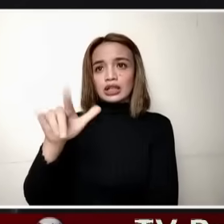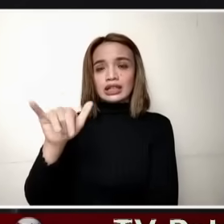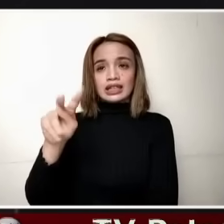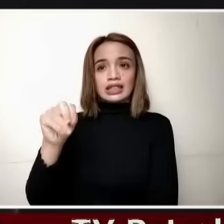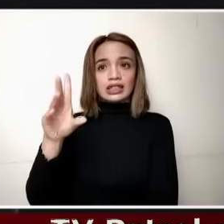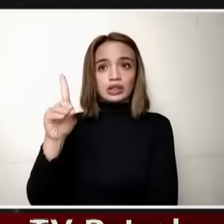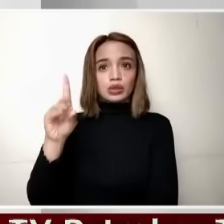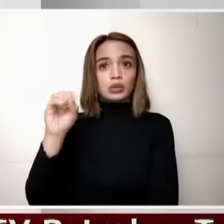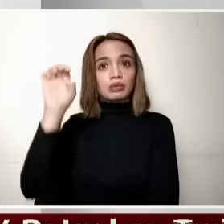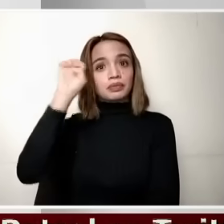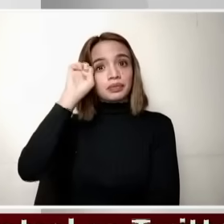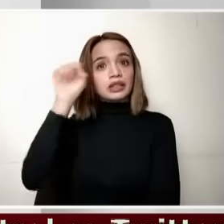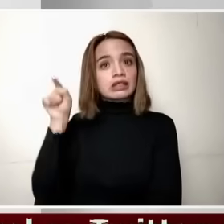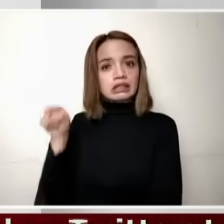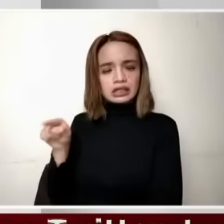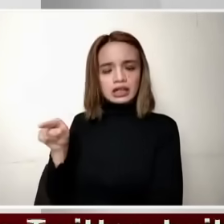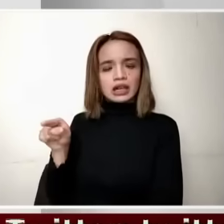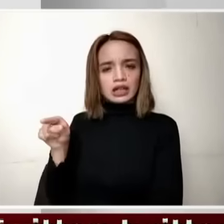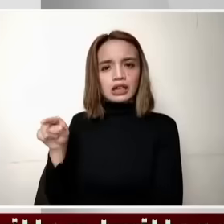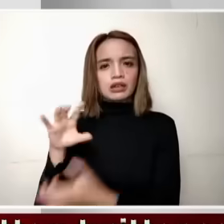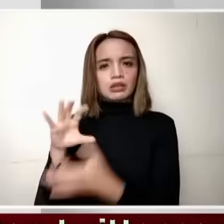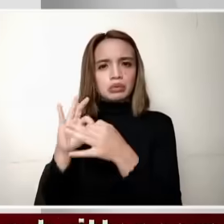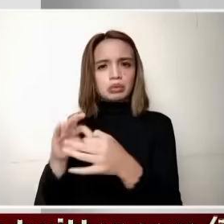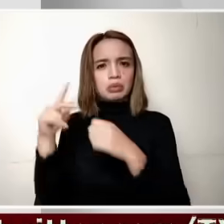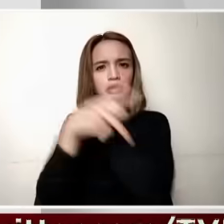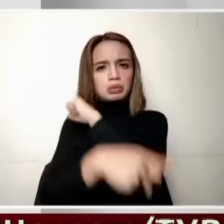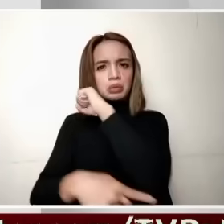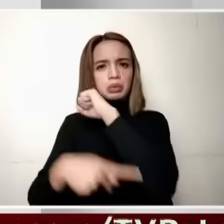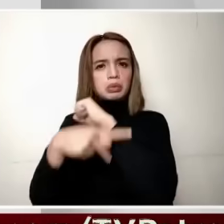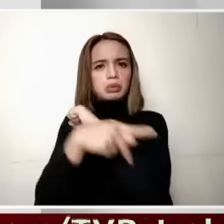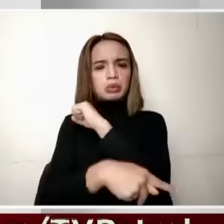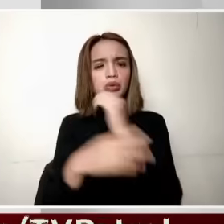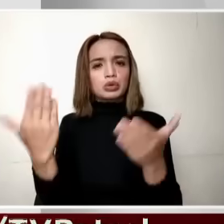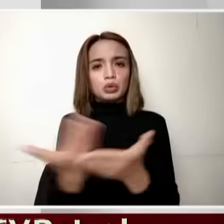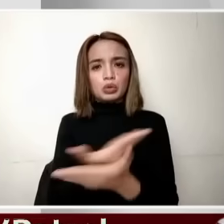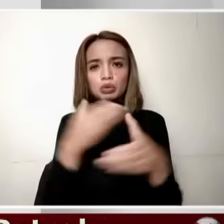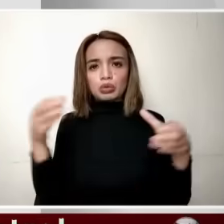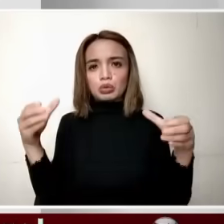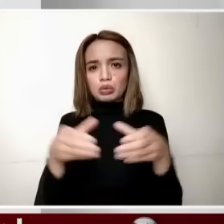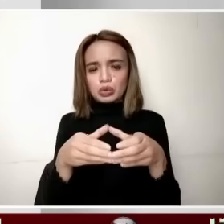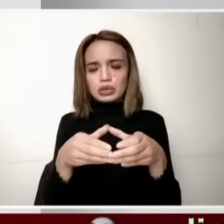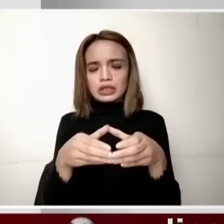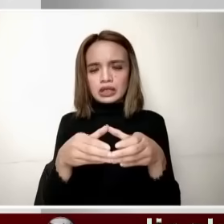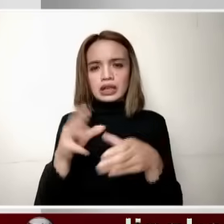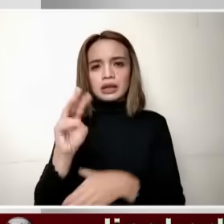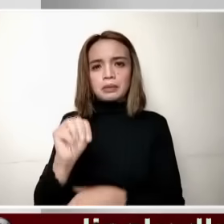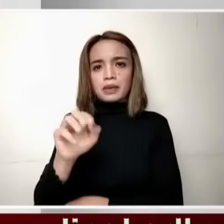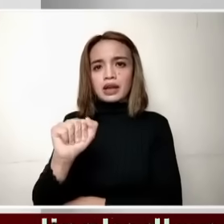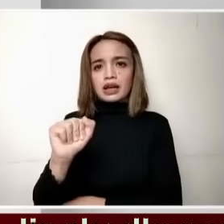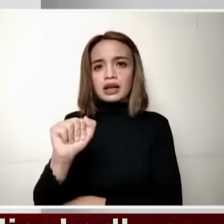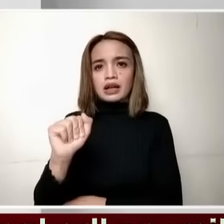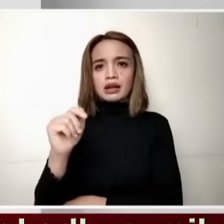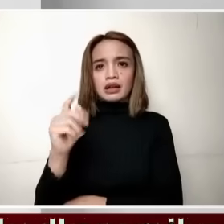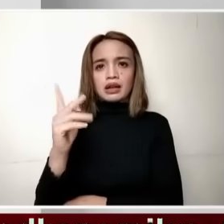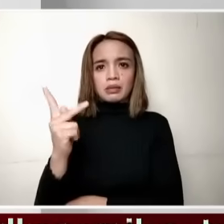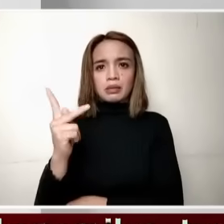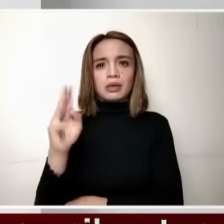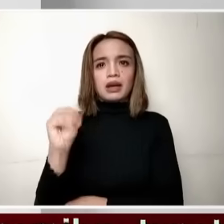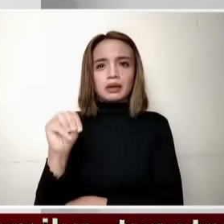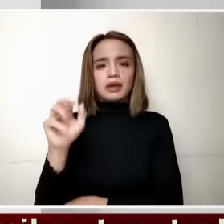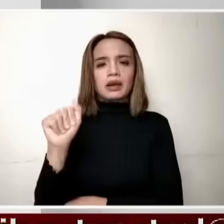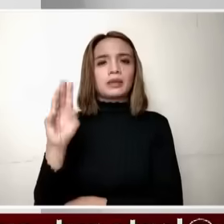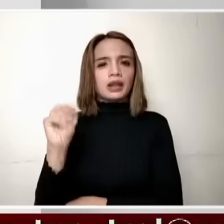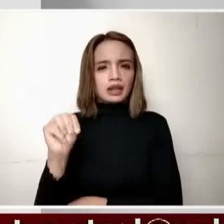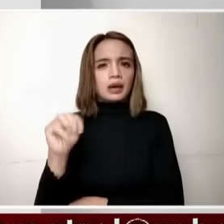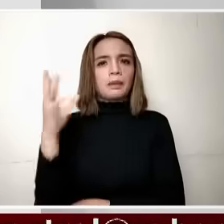tagapagsalita at provincial coordinator ng bagong alyansang Makabayan Batangas. Tanging barangay lang umano ang